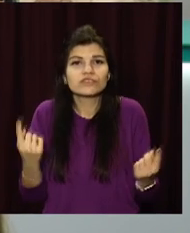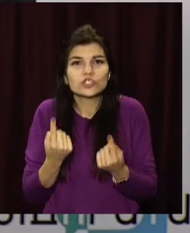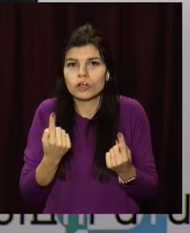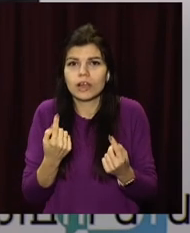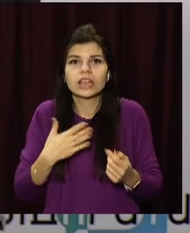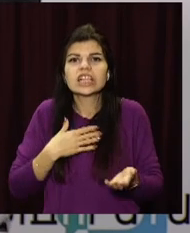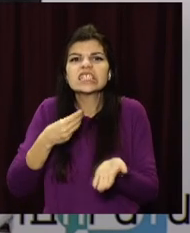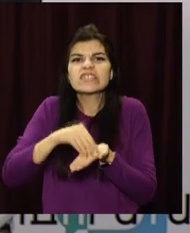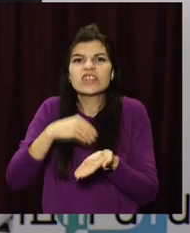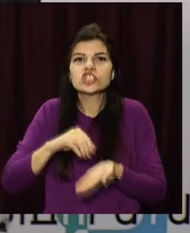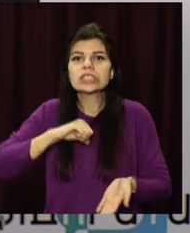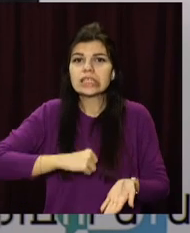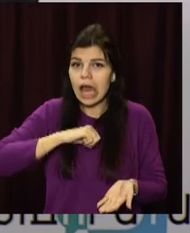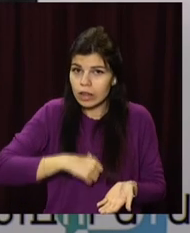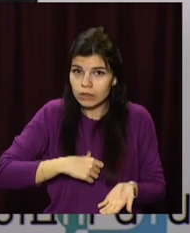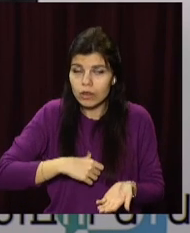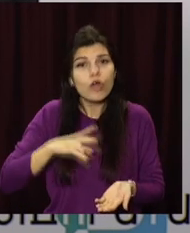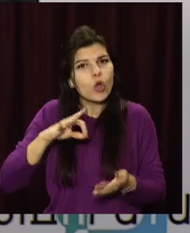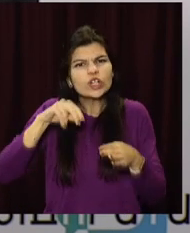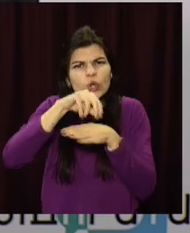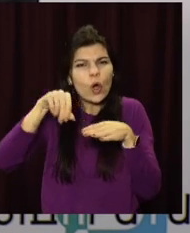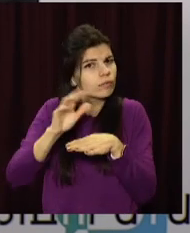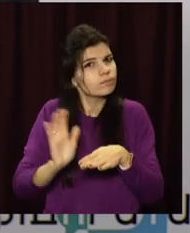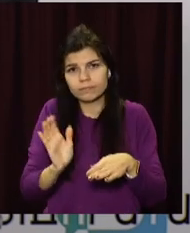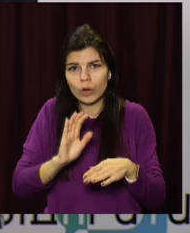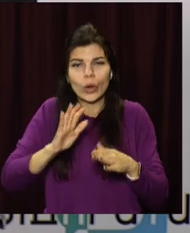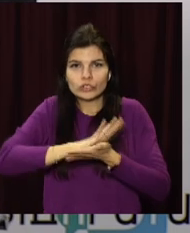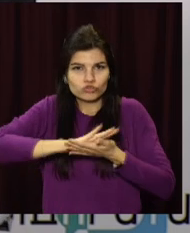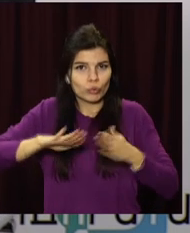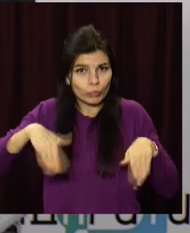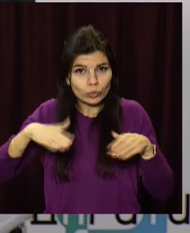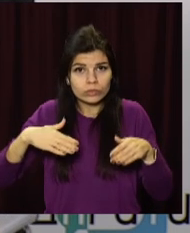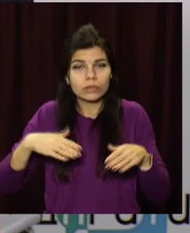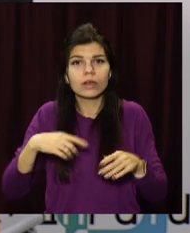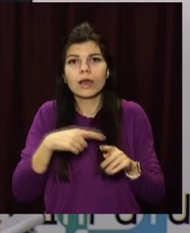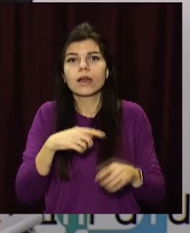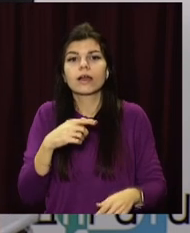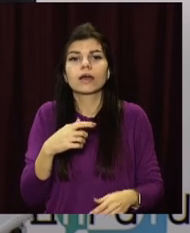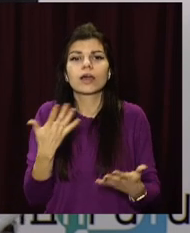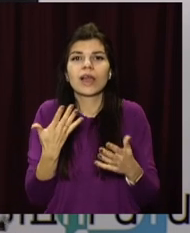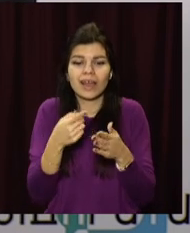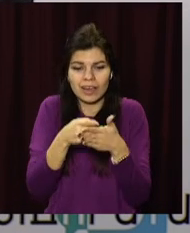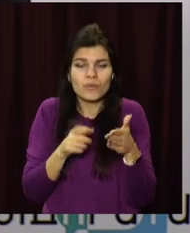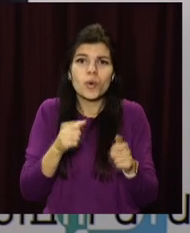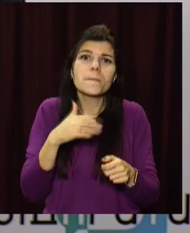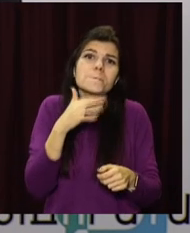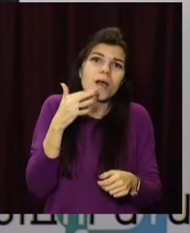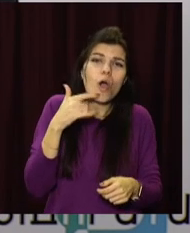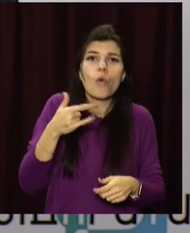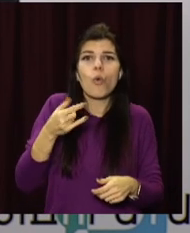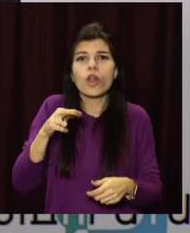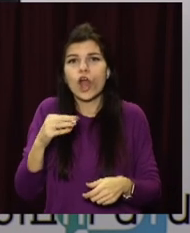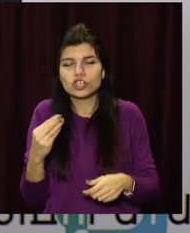бути звичайне наше свиняче сало, але не сольоне. Люба білка, якісь